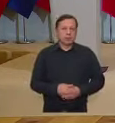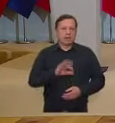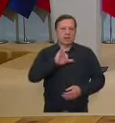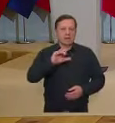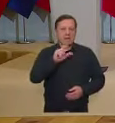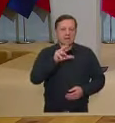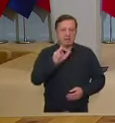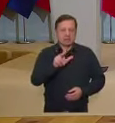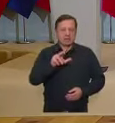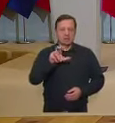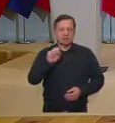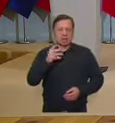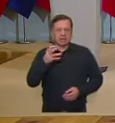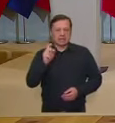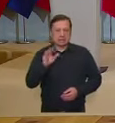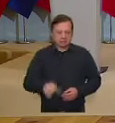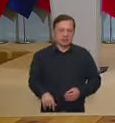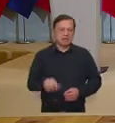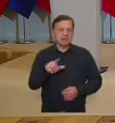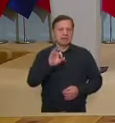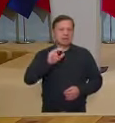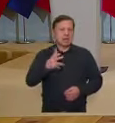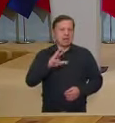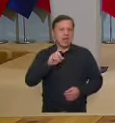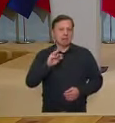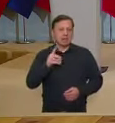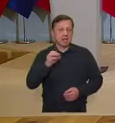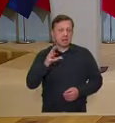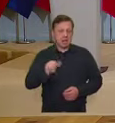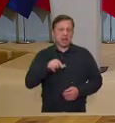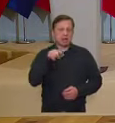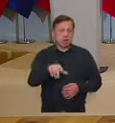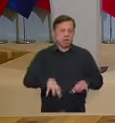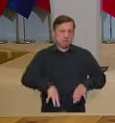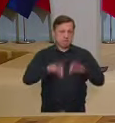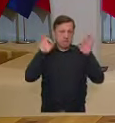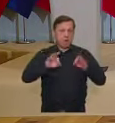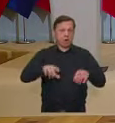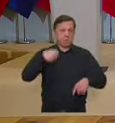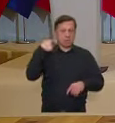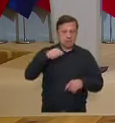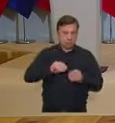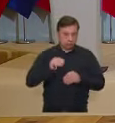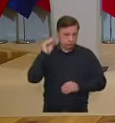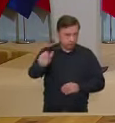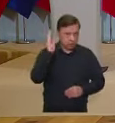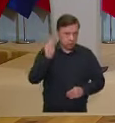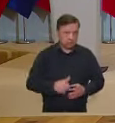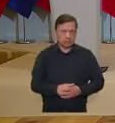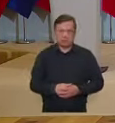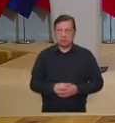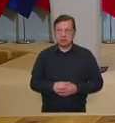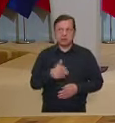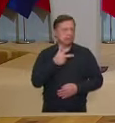Jacek Czarnecki, Radio Z. Czy wprowadzenie stanu epidemii oznacza odłożenie wyborów na późniejszy termin? Nie.